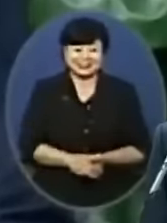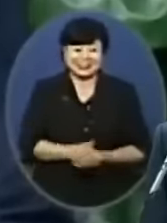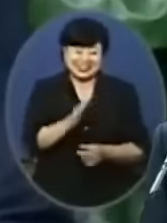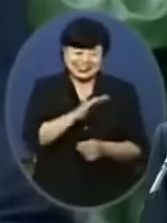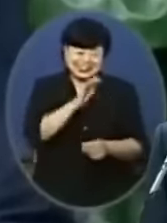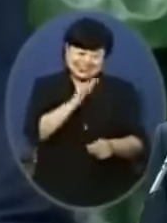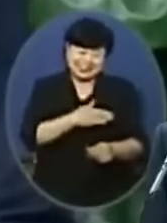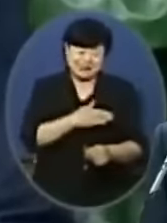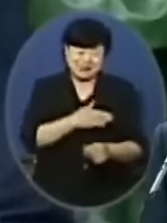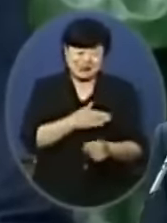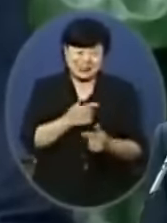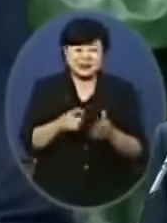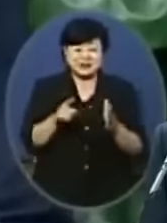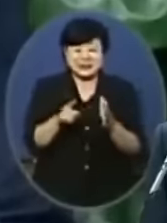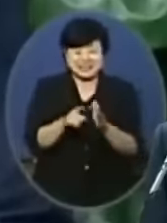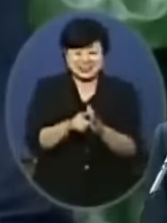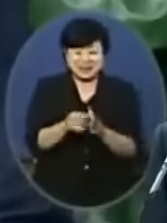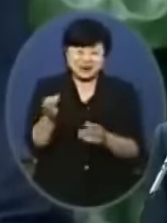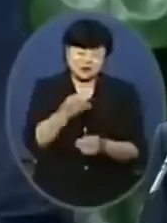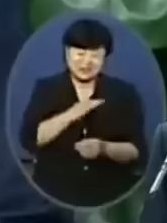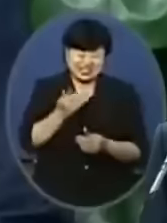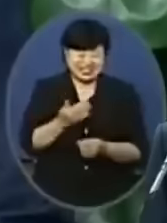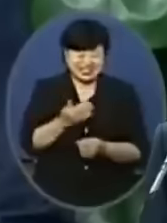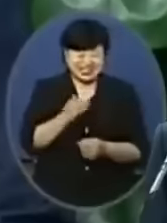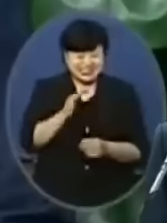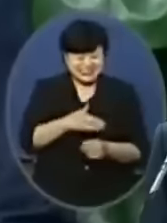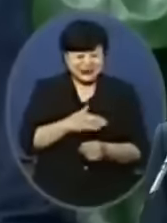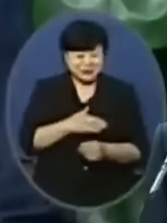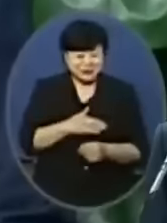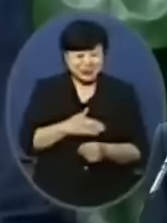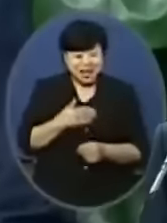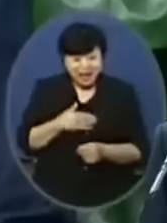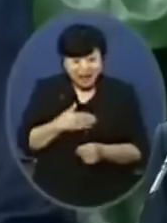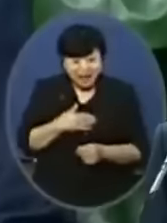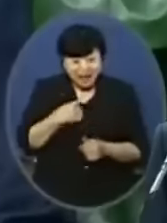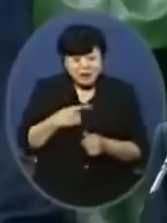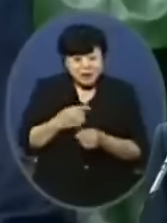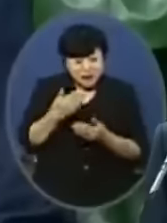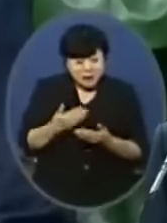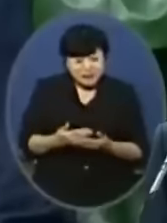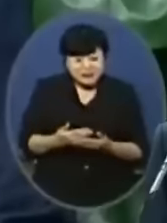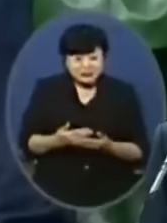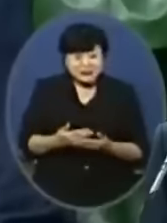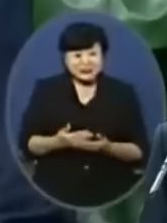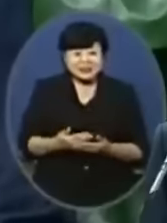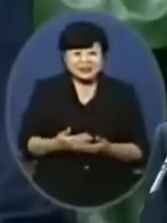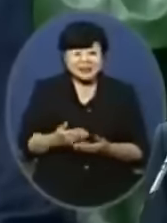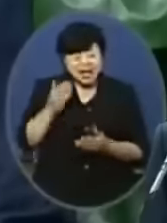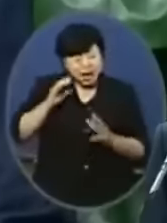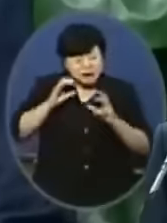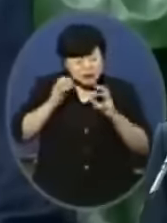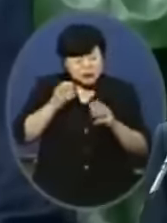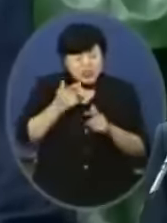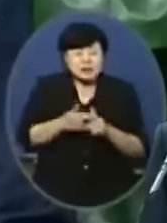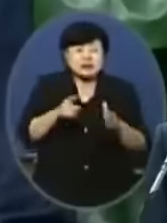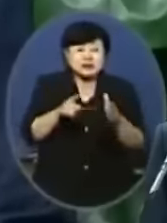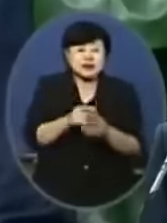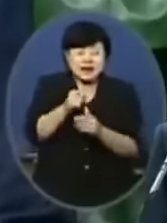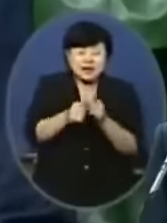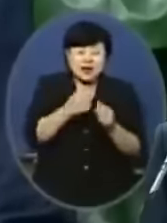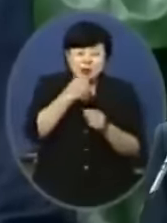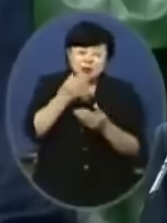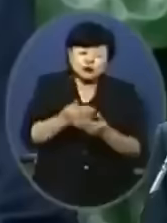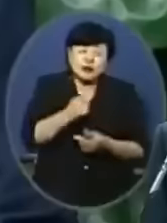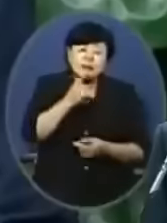잘못 알고 있었지. 예수 믿는다고 뭐 부자가 되겠노. 저는 핍박 많이 받았습니다. 한국에서 예수 믿고 하나님께